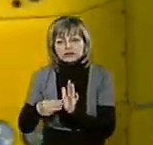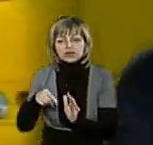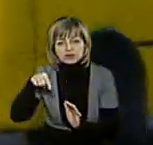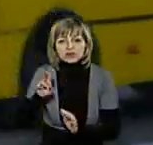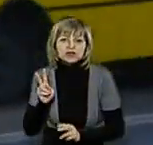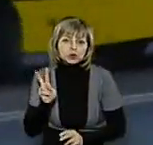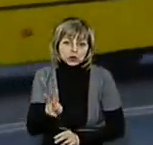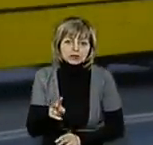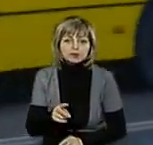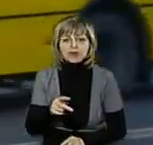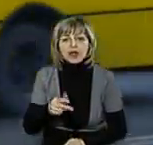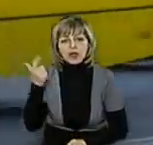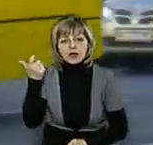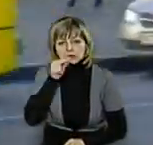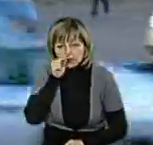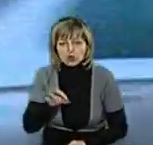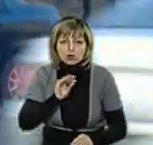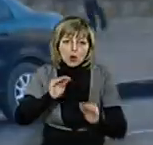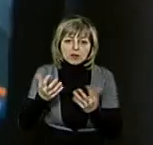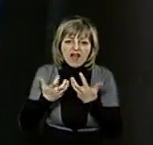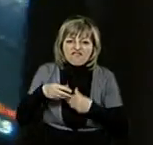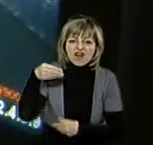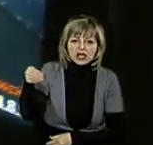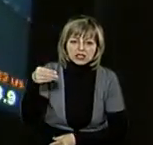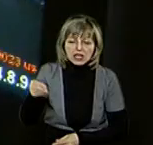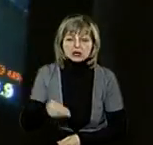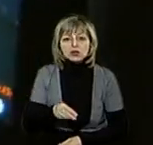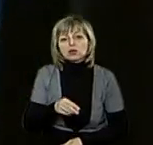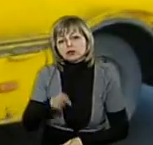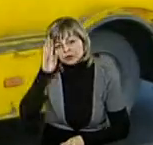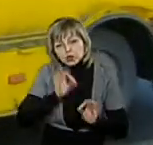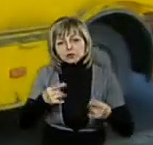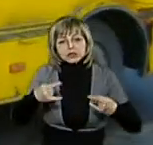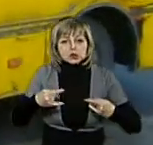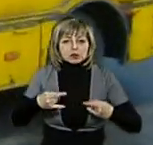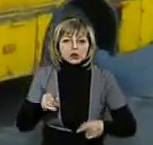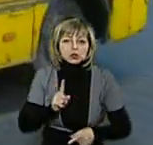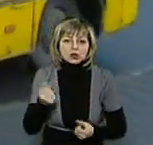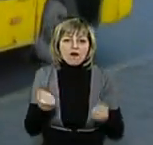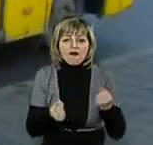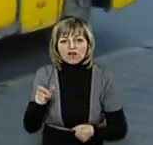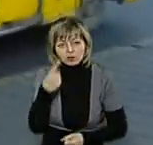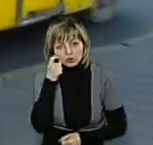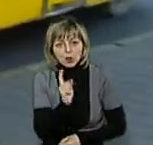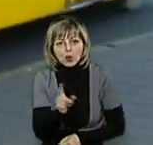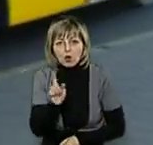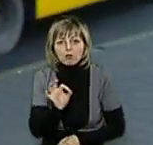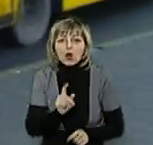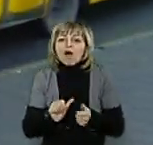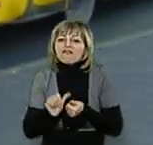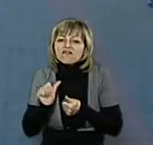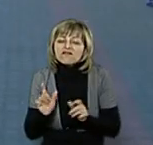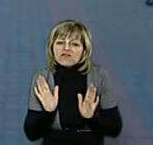із перевізників, маршрутні таксі, якого обладнані валідаторами, Микола Тимощук розповів Суспільному, що водіїв попередив про